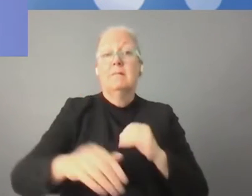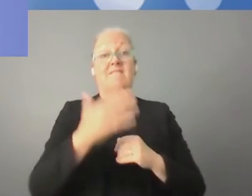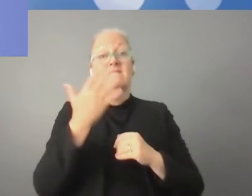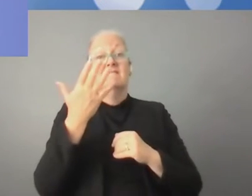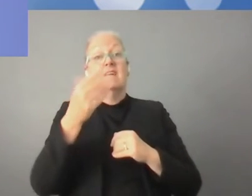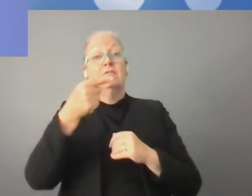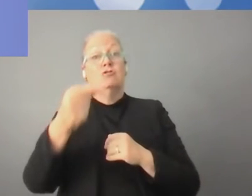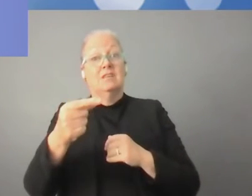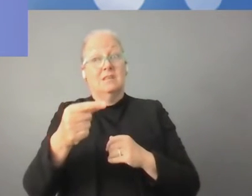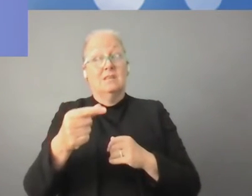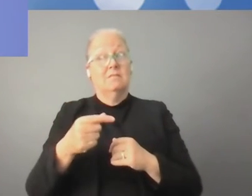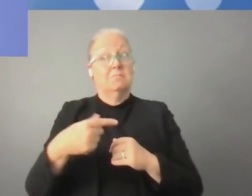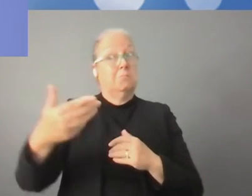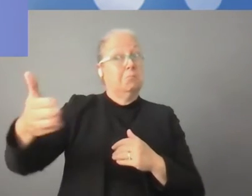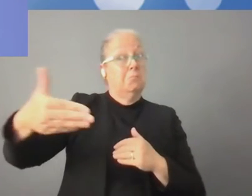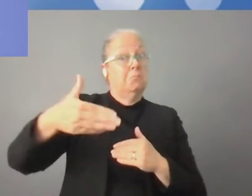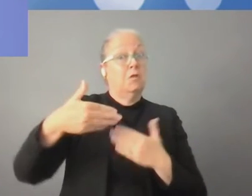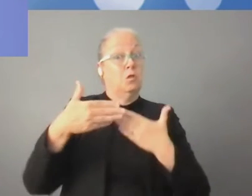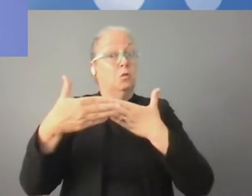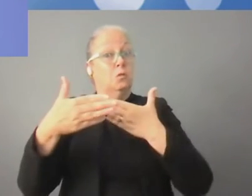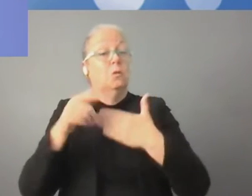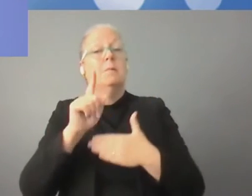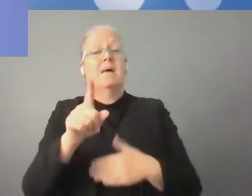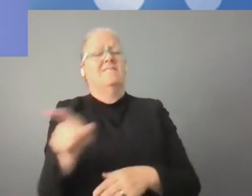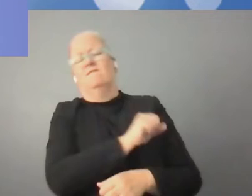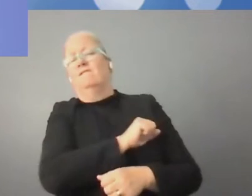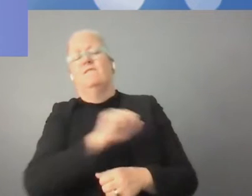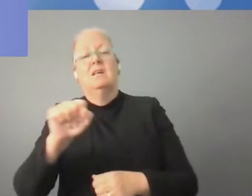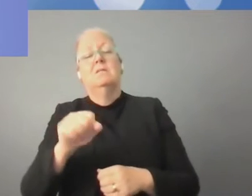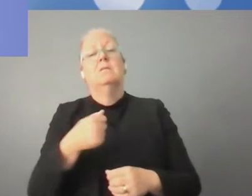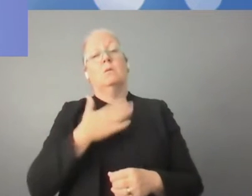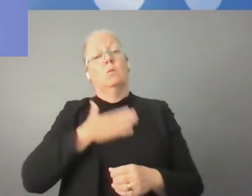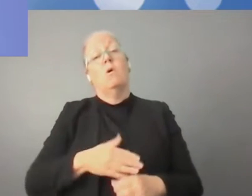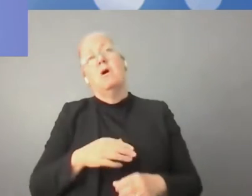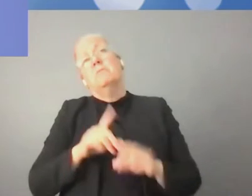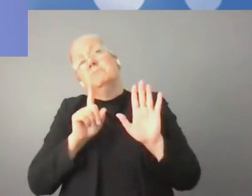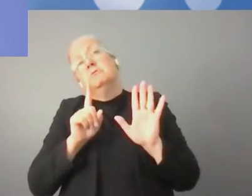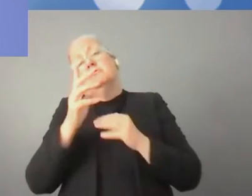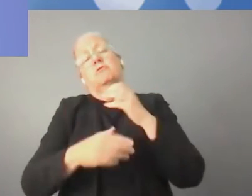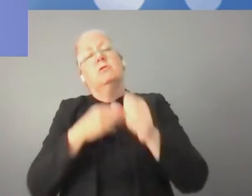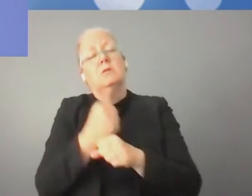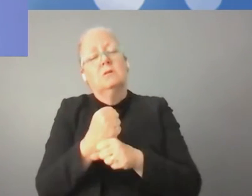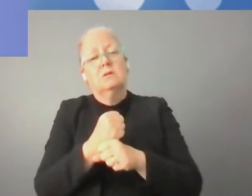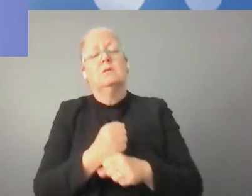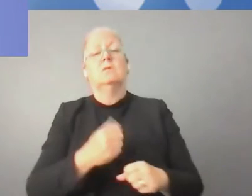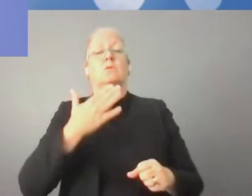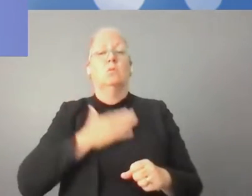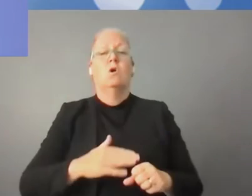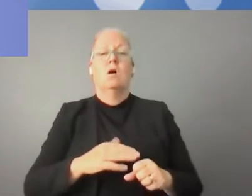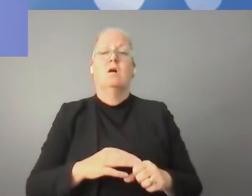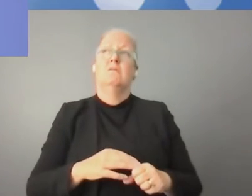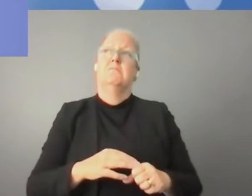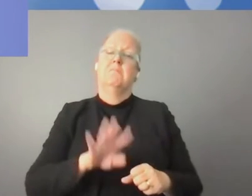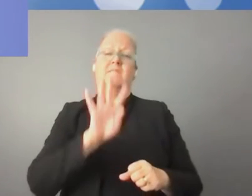неплох. Технология 5G, она внедряется. Мы хотим, чтобы этот процесс ускорялся.